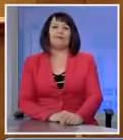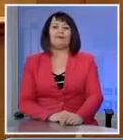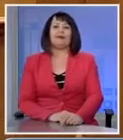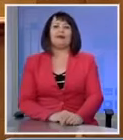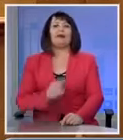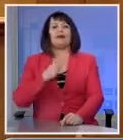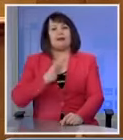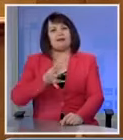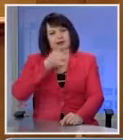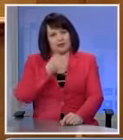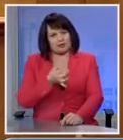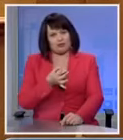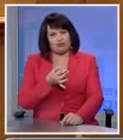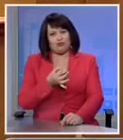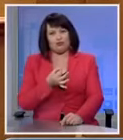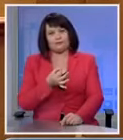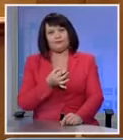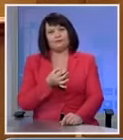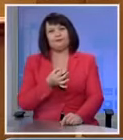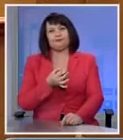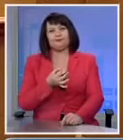θα ήθελα σε αυτό το σημείο να αναφερθώ